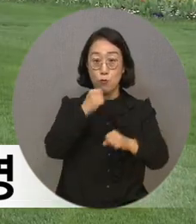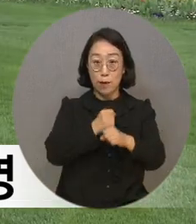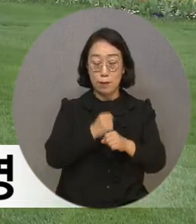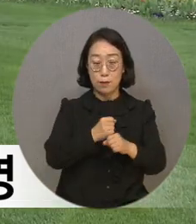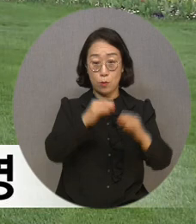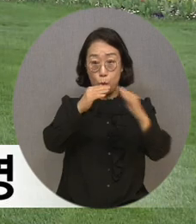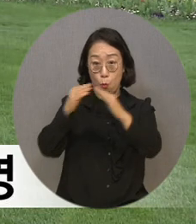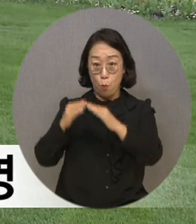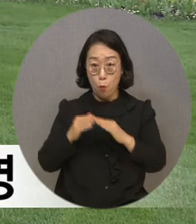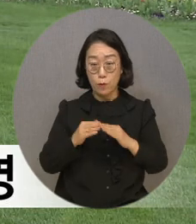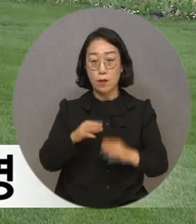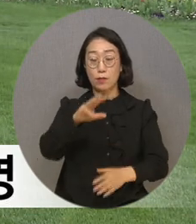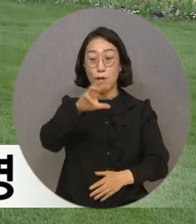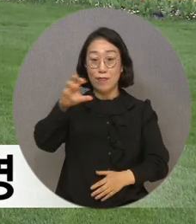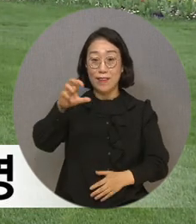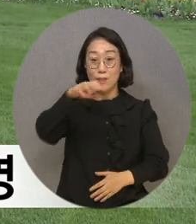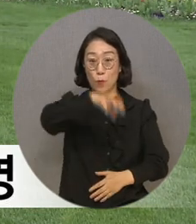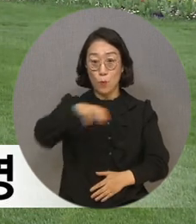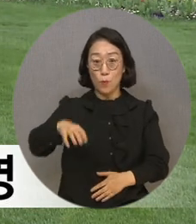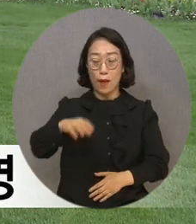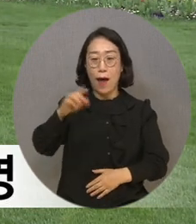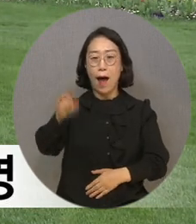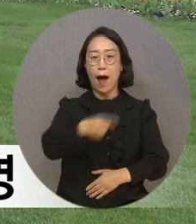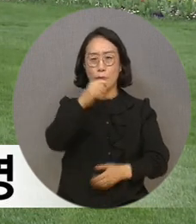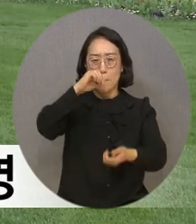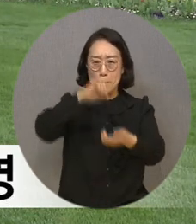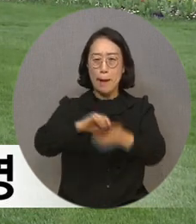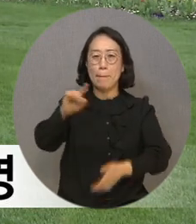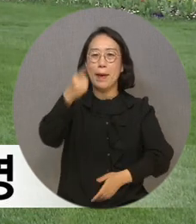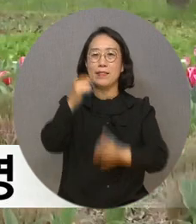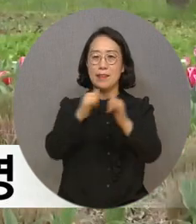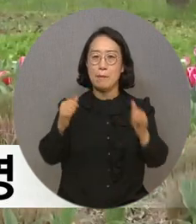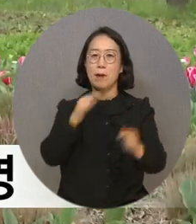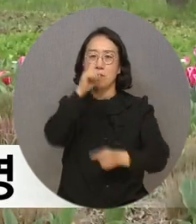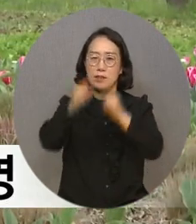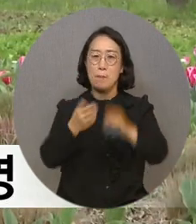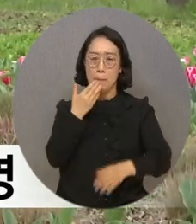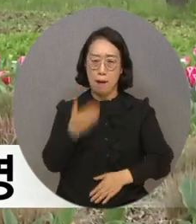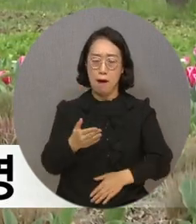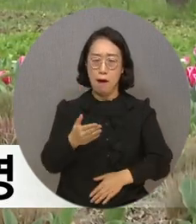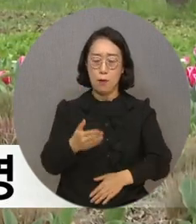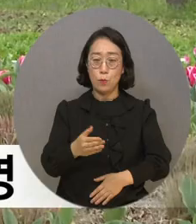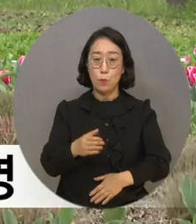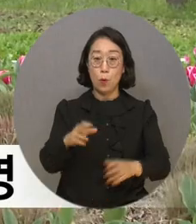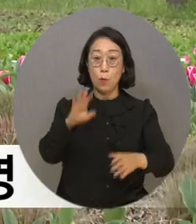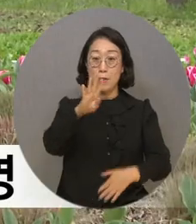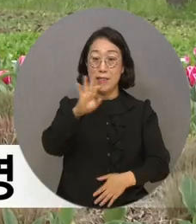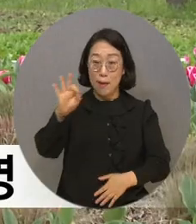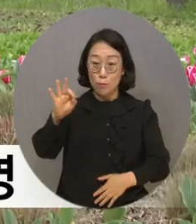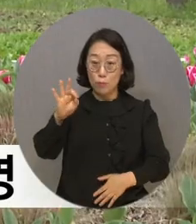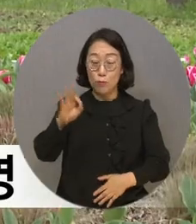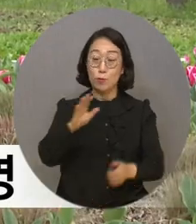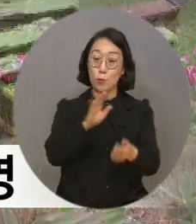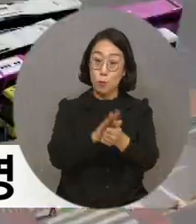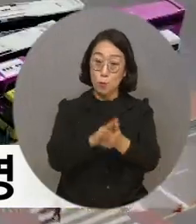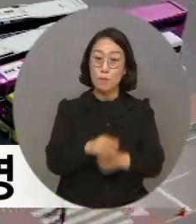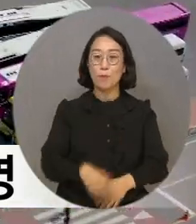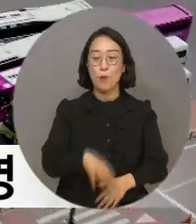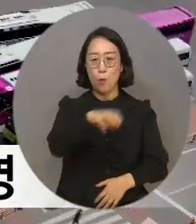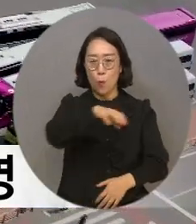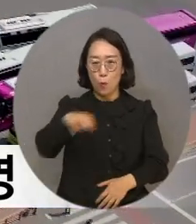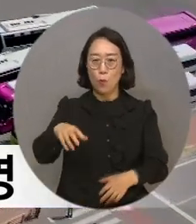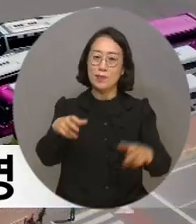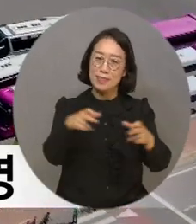35개의 캐빈형 숙박동에서 하루 100명만 머무를 수 있으며 관광약자를 위한 배리어프리 숙박동 두 곳은